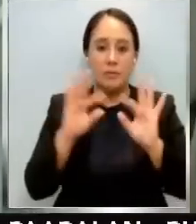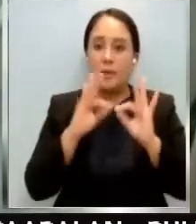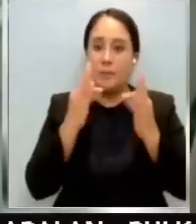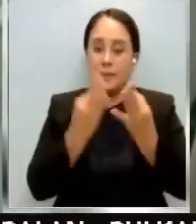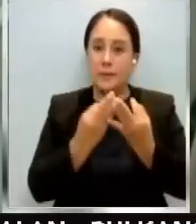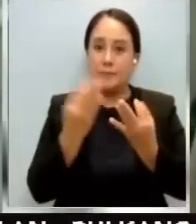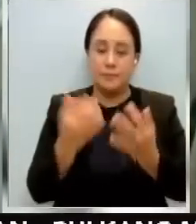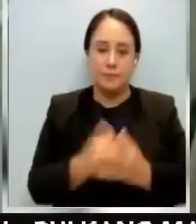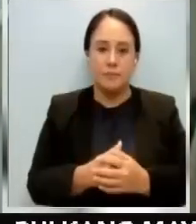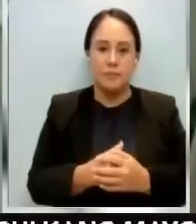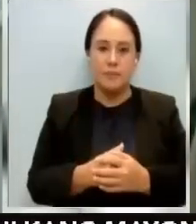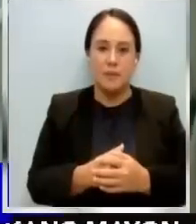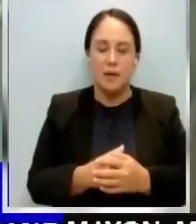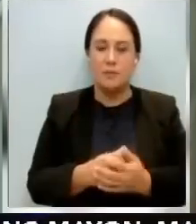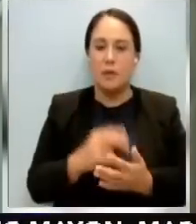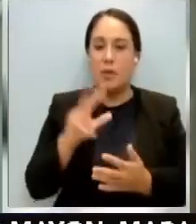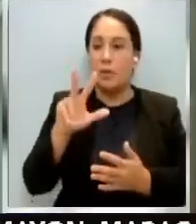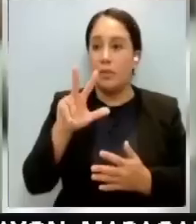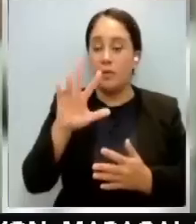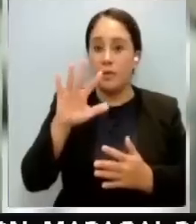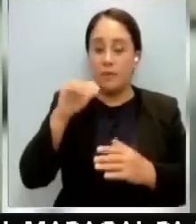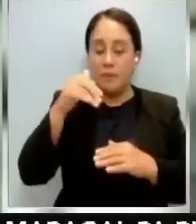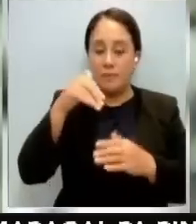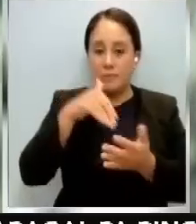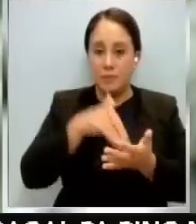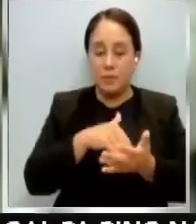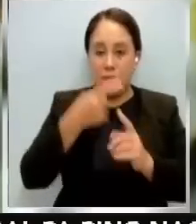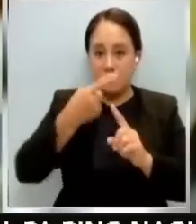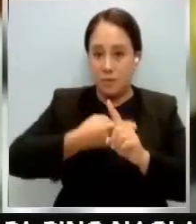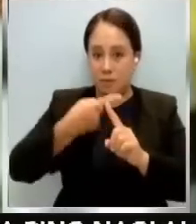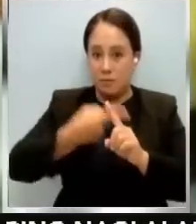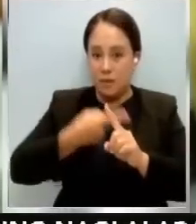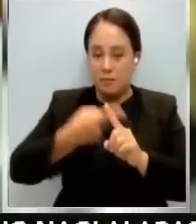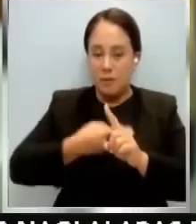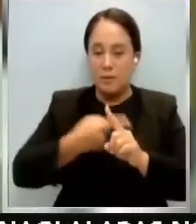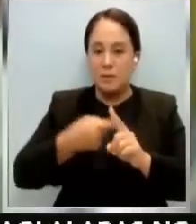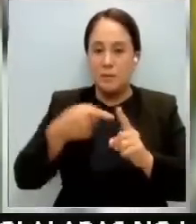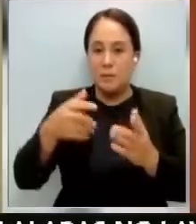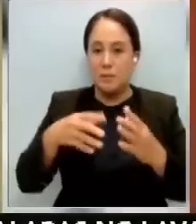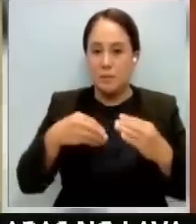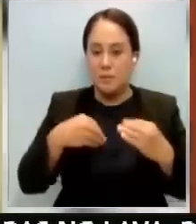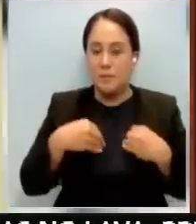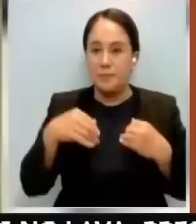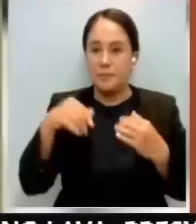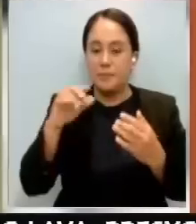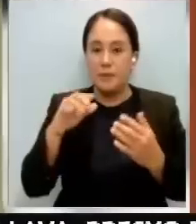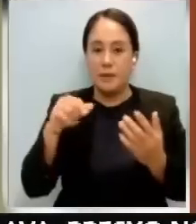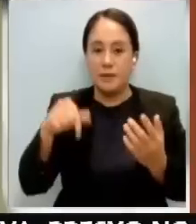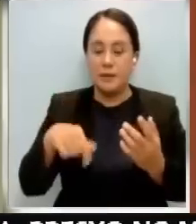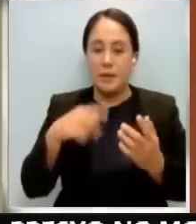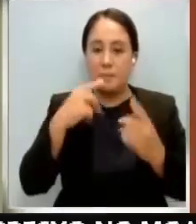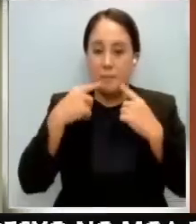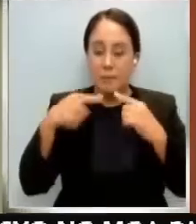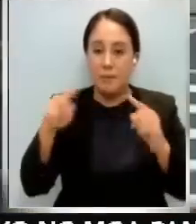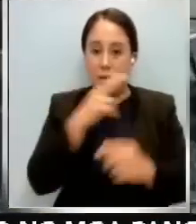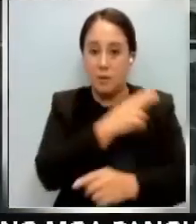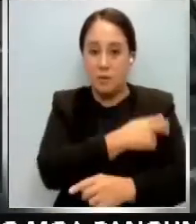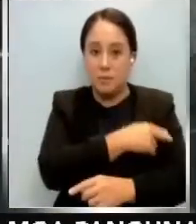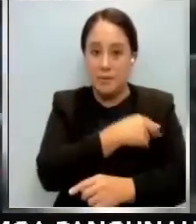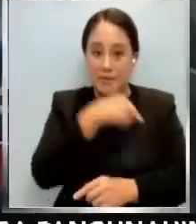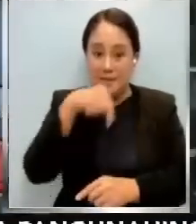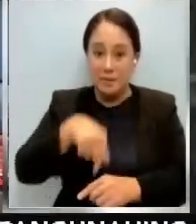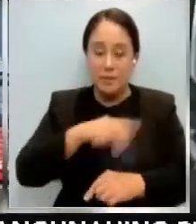hanggang 35,000 pesos kada buwan ang natatanggap na mga tulad ni Nurse Beauty sa mga public hospital sa Pilipinas, sa